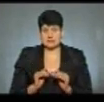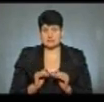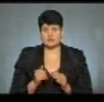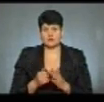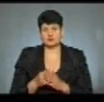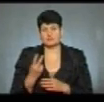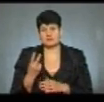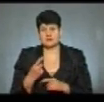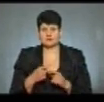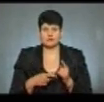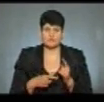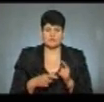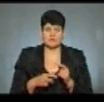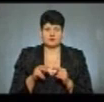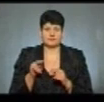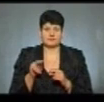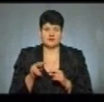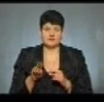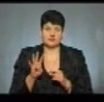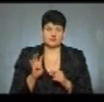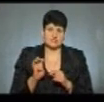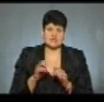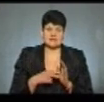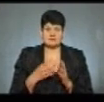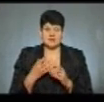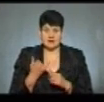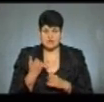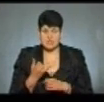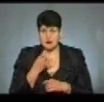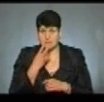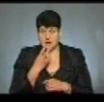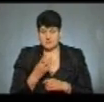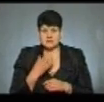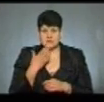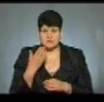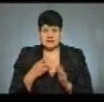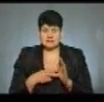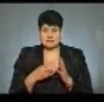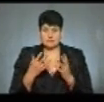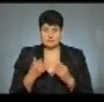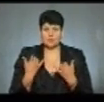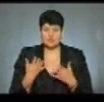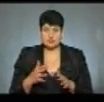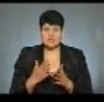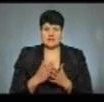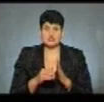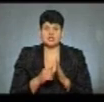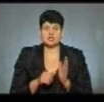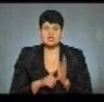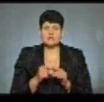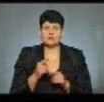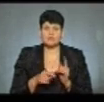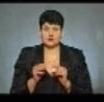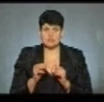там 2,5-2400 за 7 днів. А зараз ми бачимо, що за останніх 7 днів у нас вже є 6,5 тисяч.